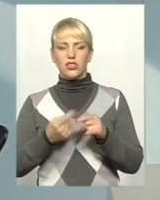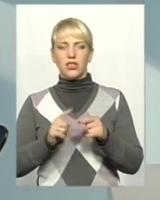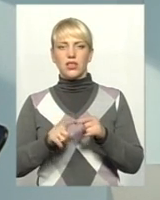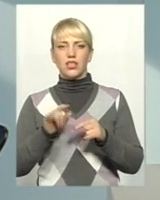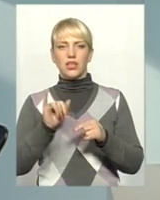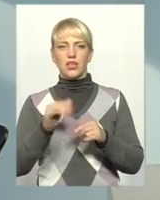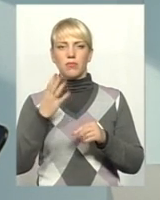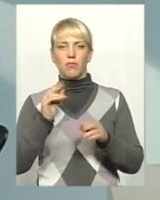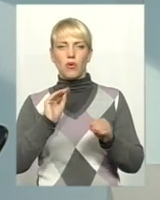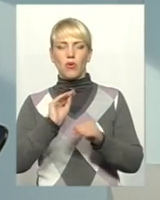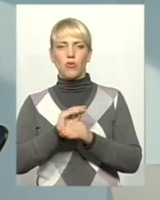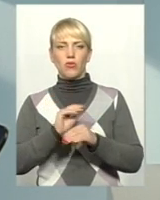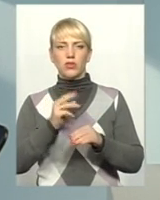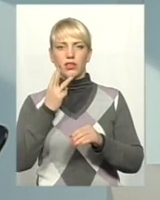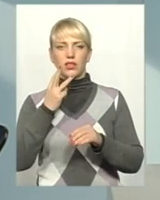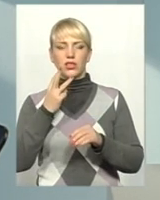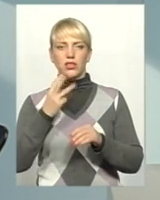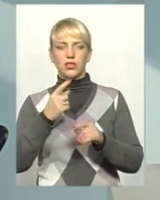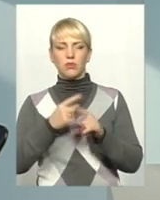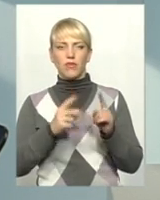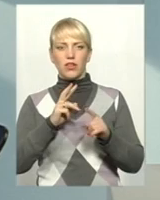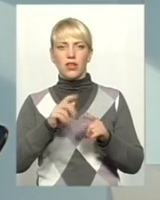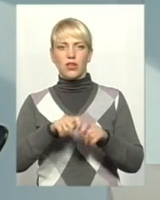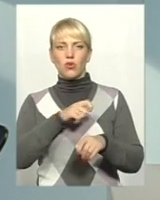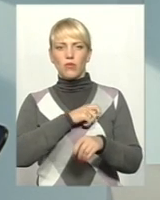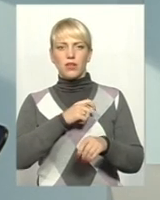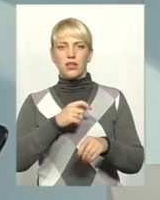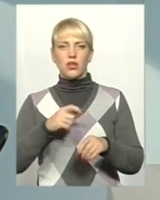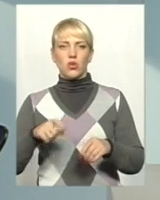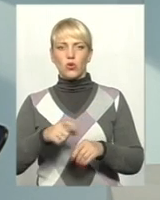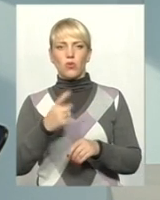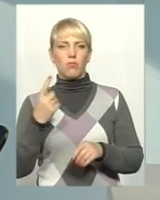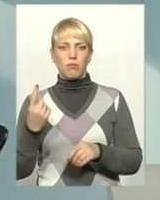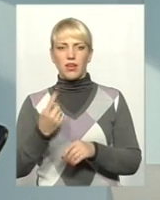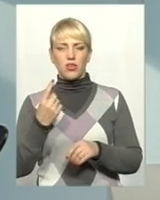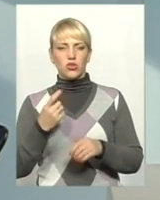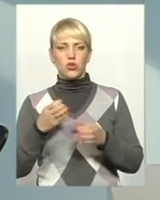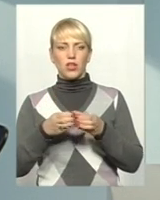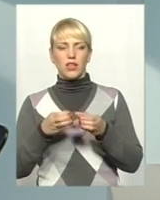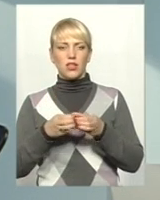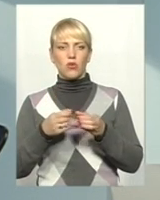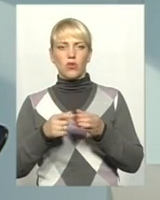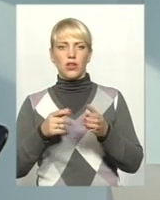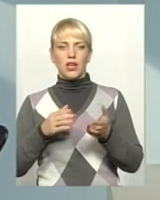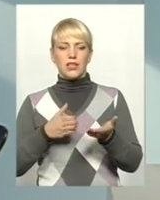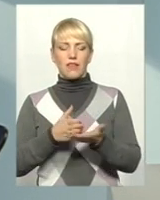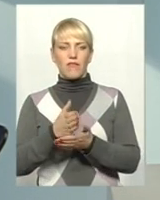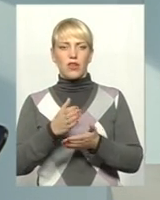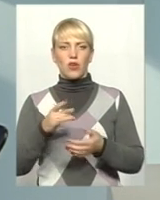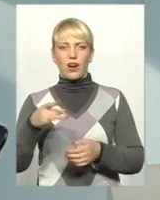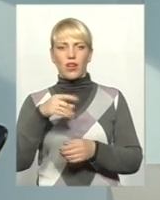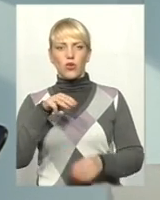ще 3,5 кілометра першої категорії, з виходом в районі Трибухівець.